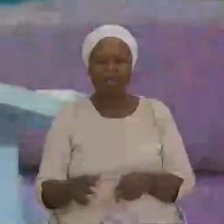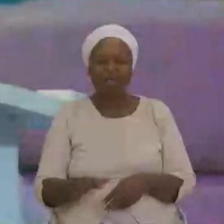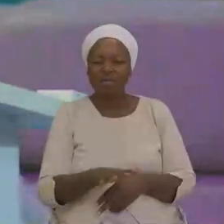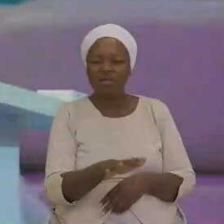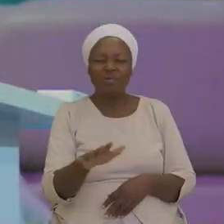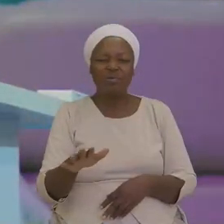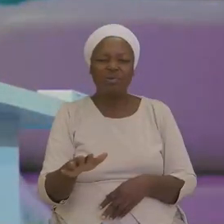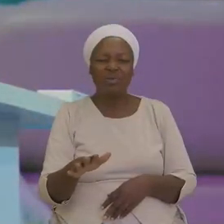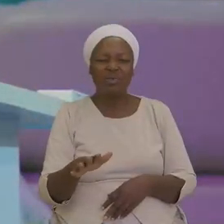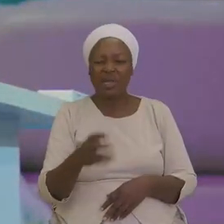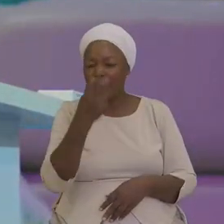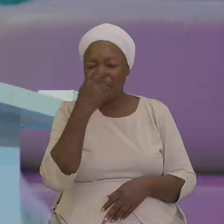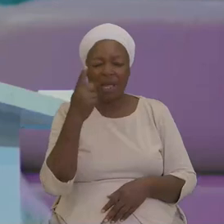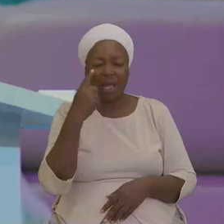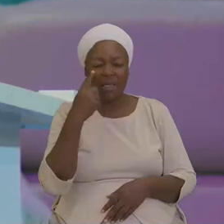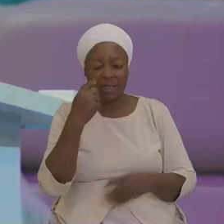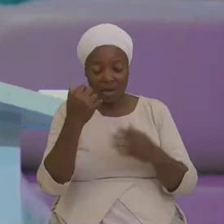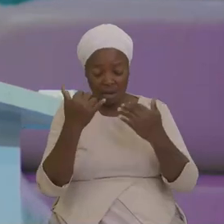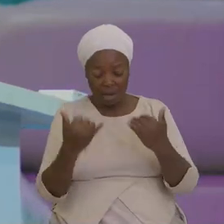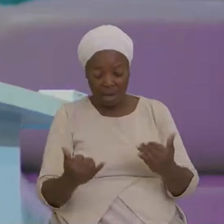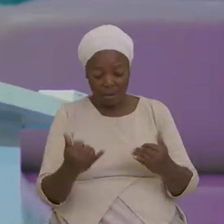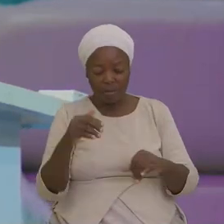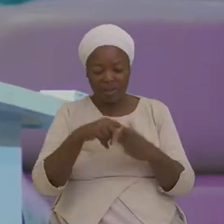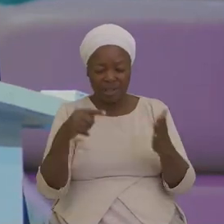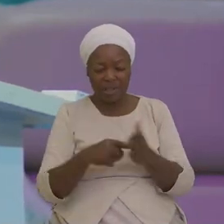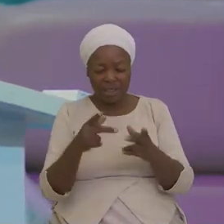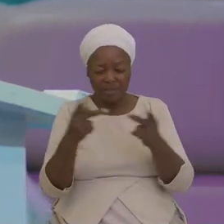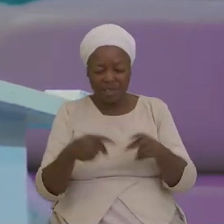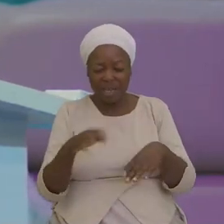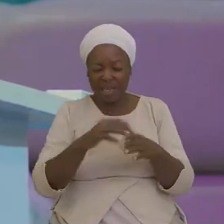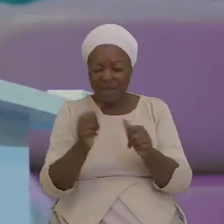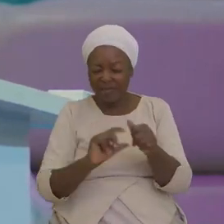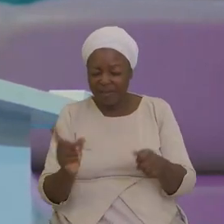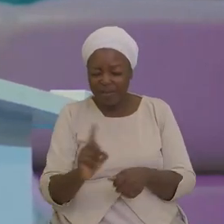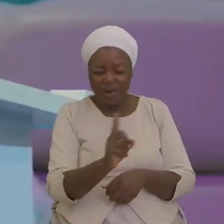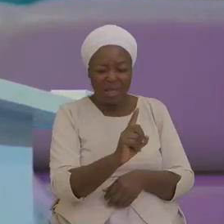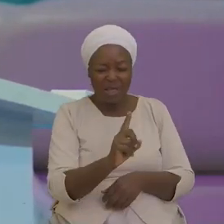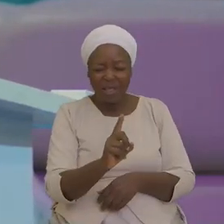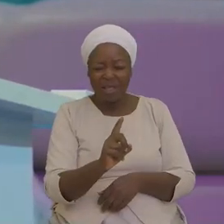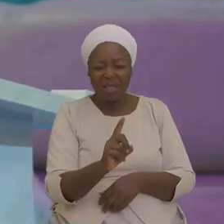Que ses yeux aveuglent maintenant, en ce lieu et n'importe où.